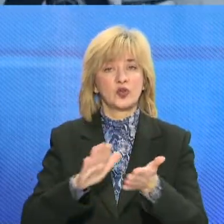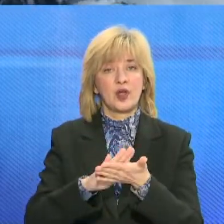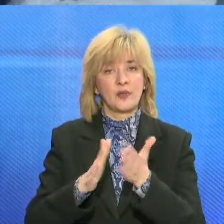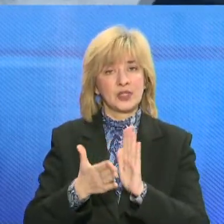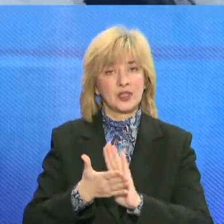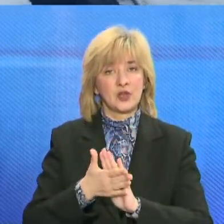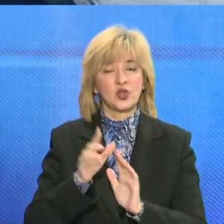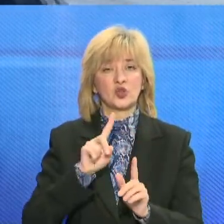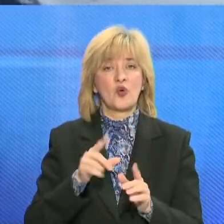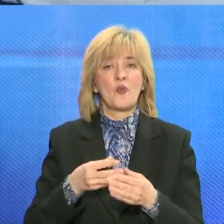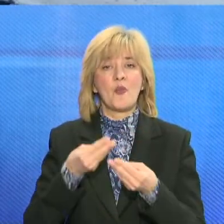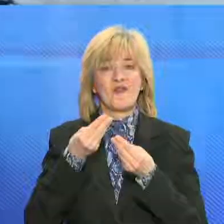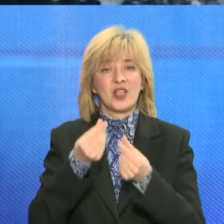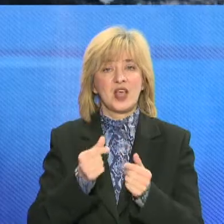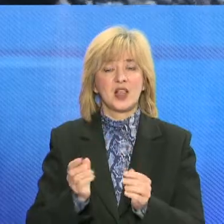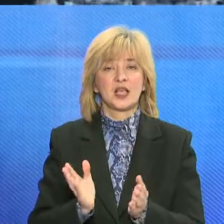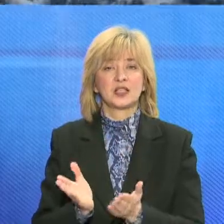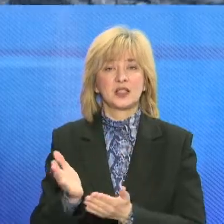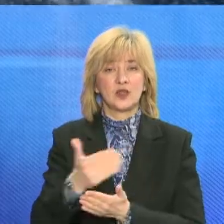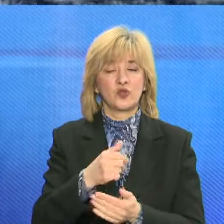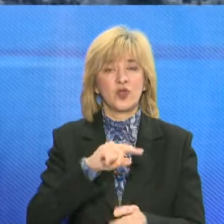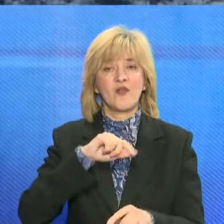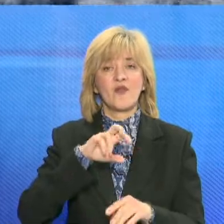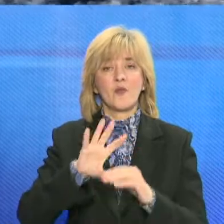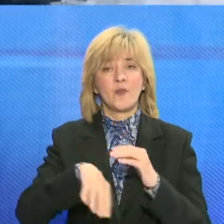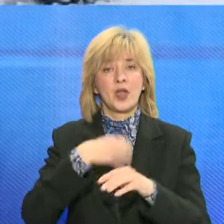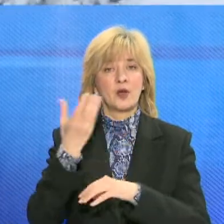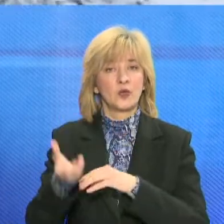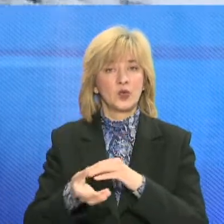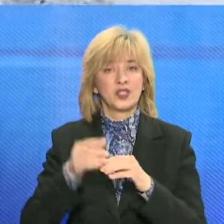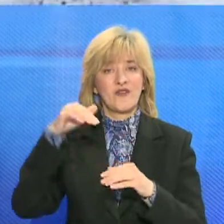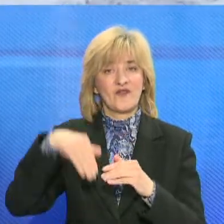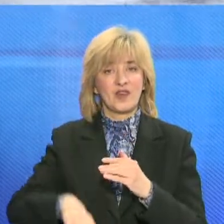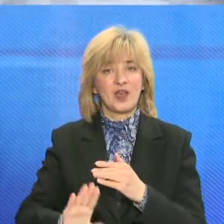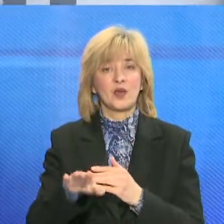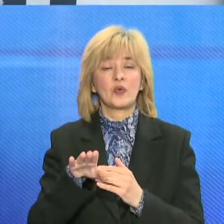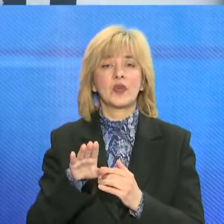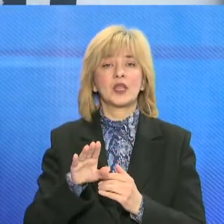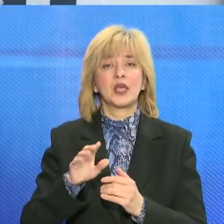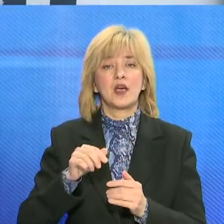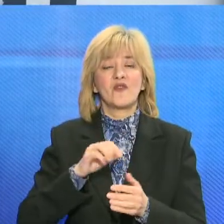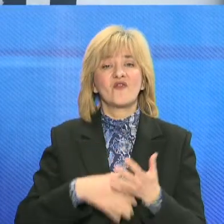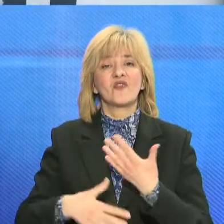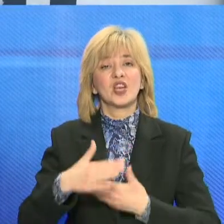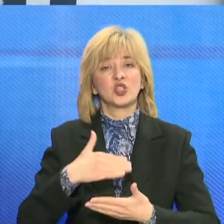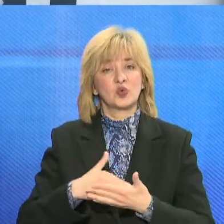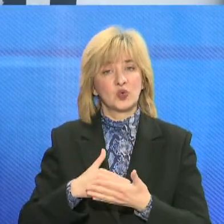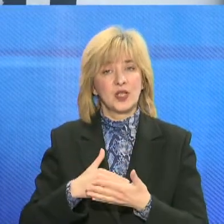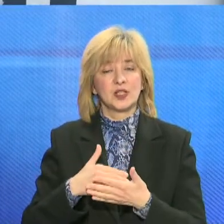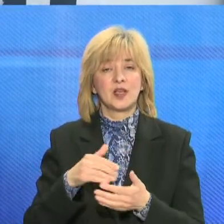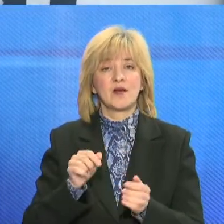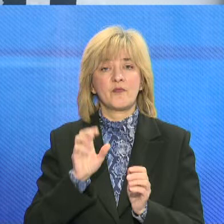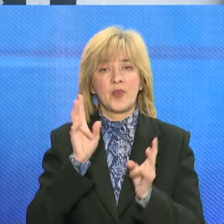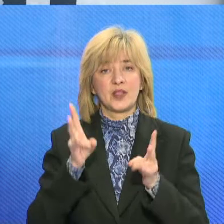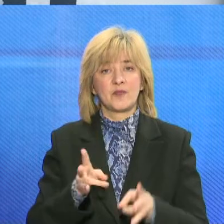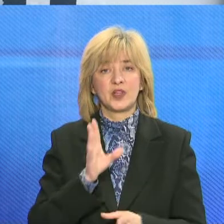привело до заносу. Транспортный сродок вылетел у кювет и перекулился. У вынику аварии потерпели две женщины. Их доставили в